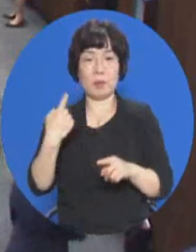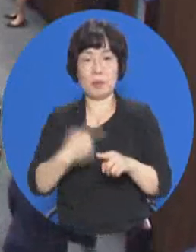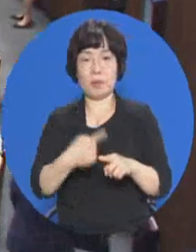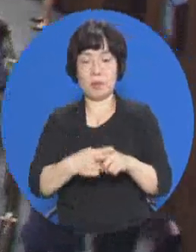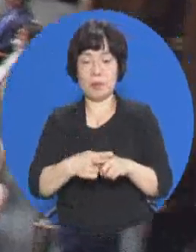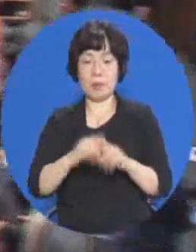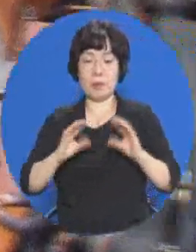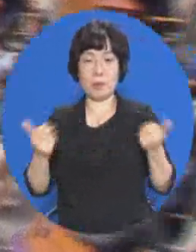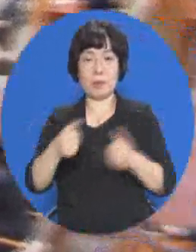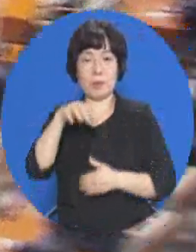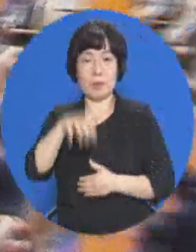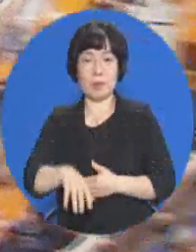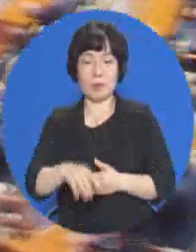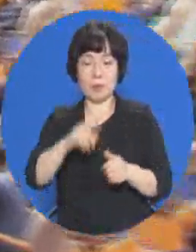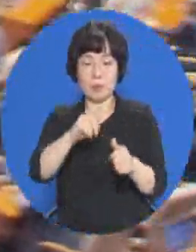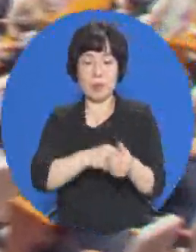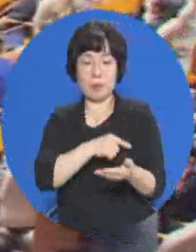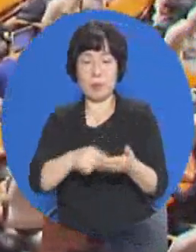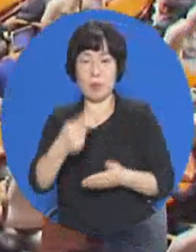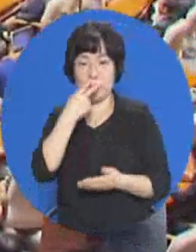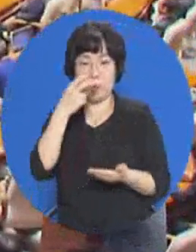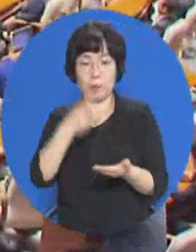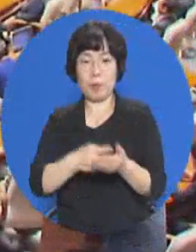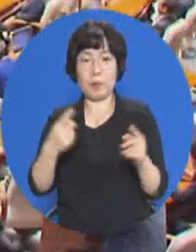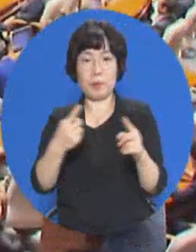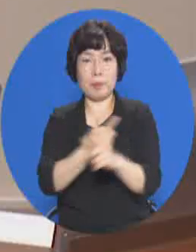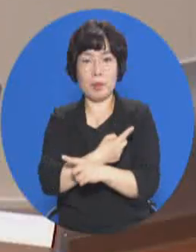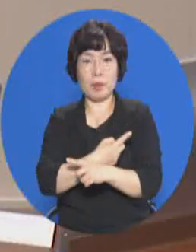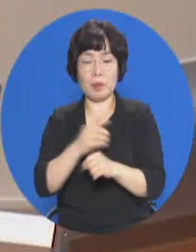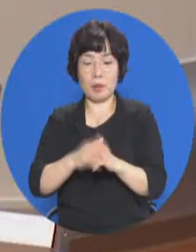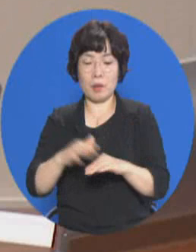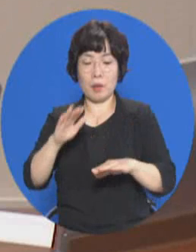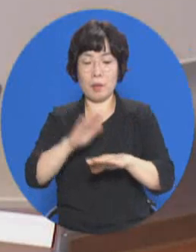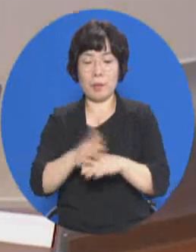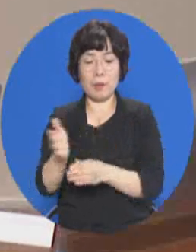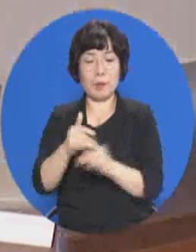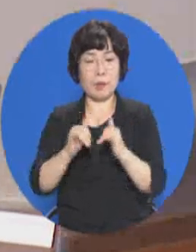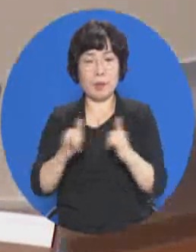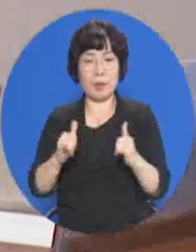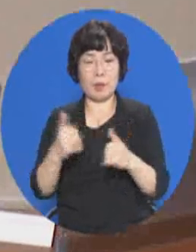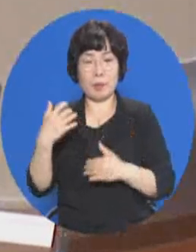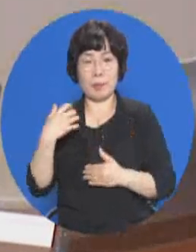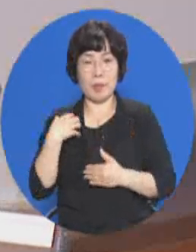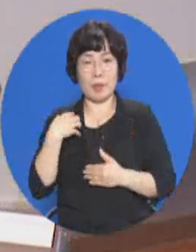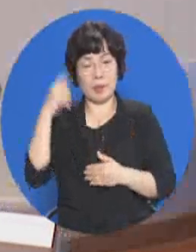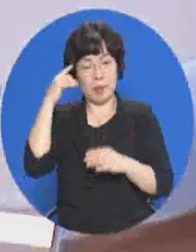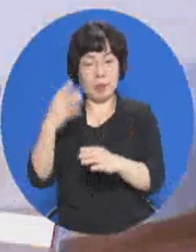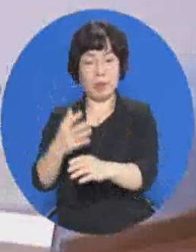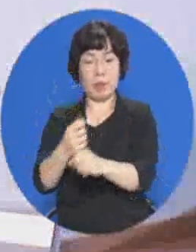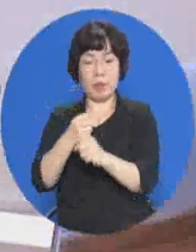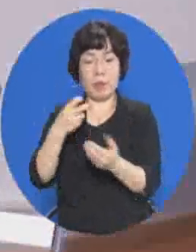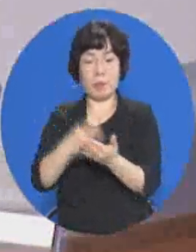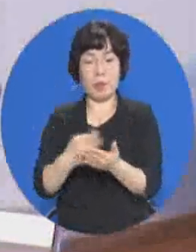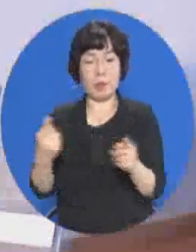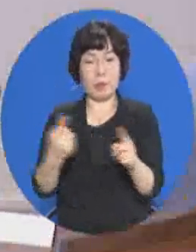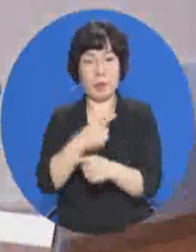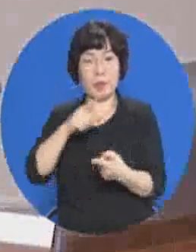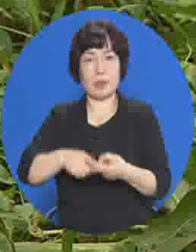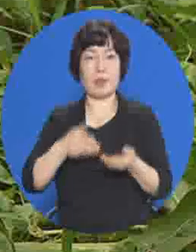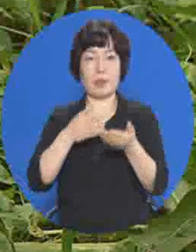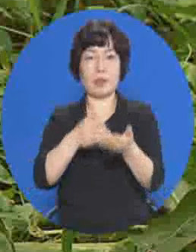최근 국회에서는 재해보험 약관을 변경할 경우 농어업인들의 의견을 의무적으로 수렴하도록 하는 개정안이